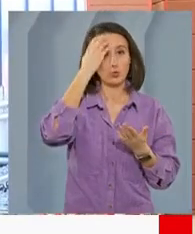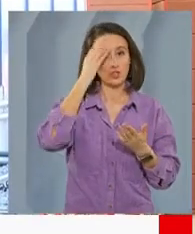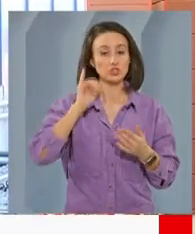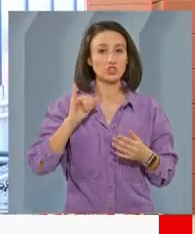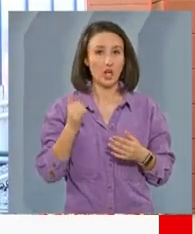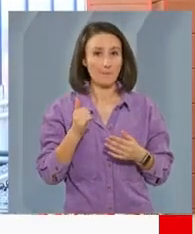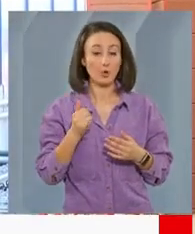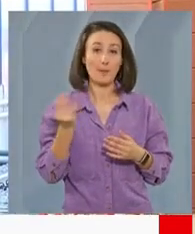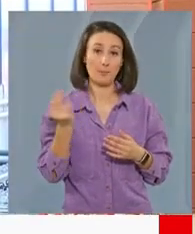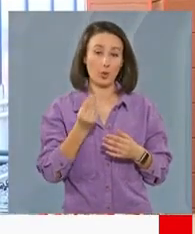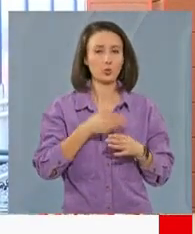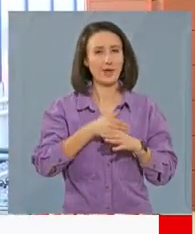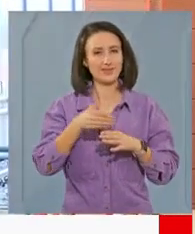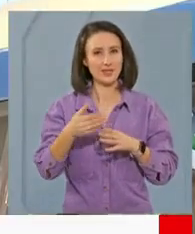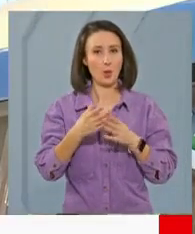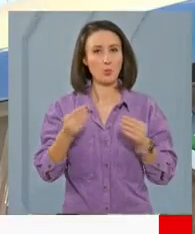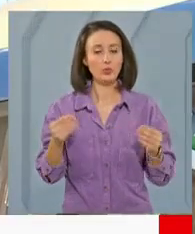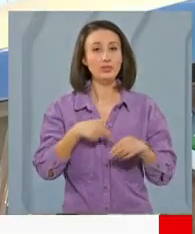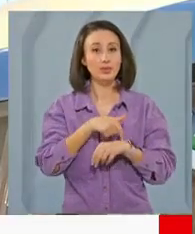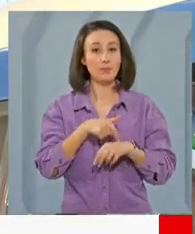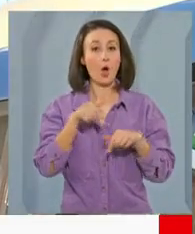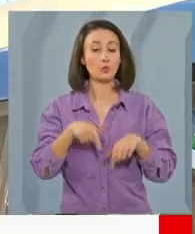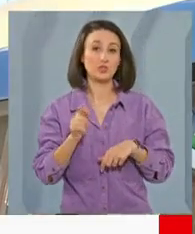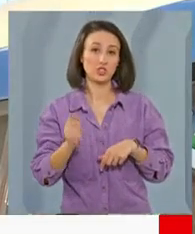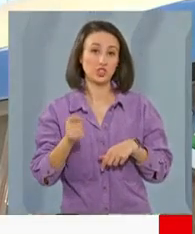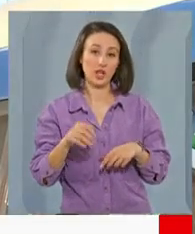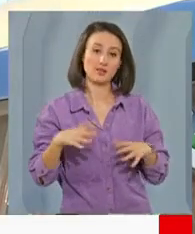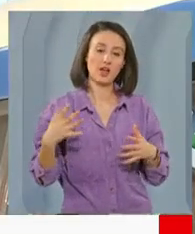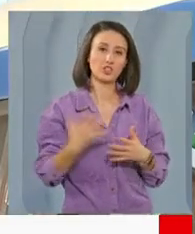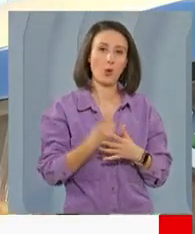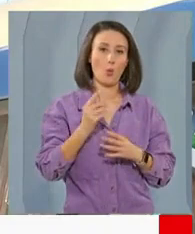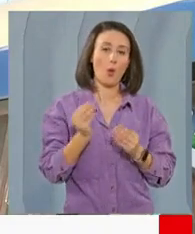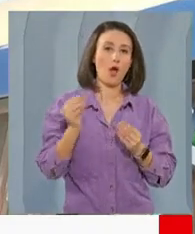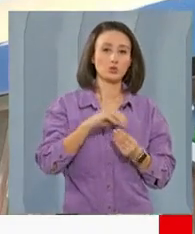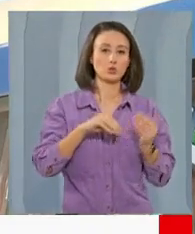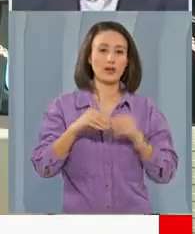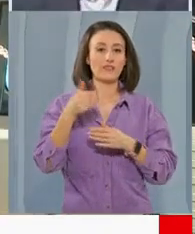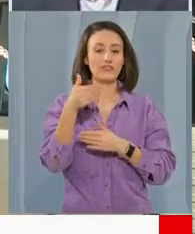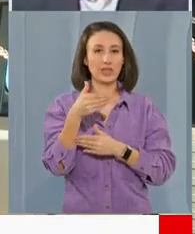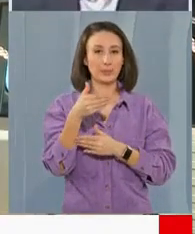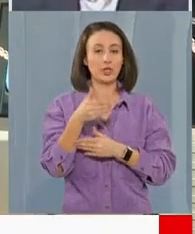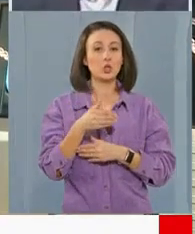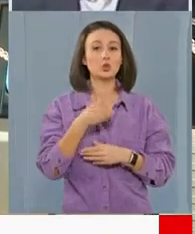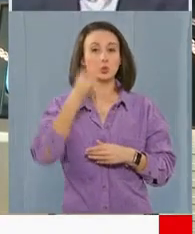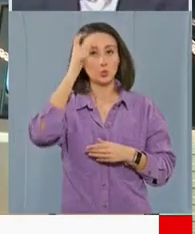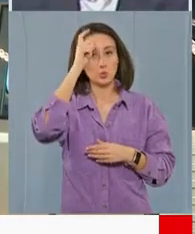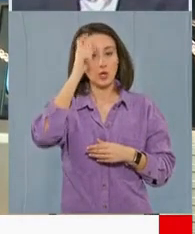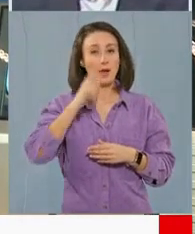Japoniei însă Proiectul a întârziat foarte mult timp acum licitația a fost câștigată de o asociere de firme din Turcia